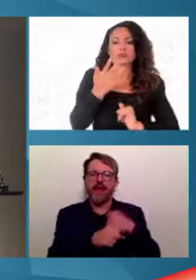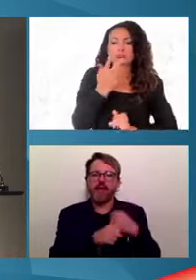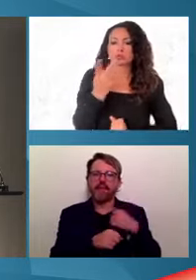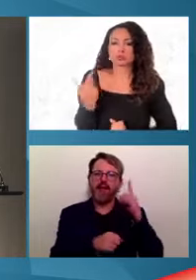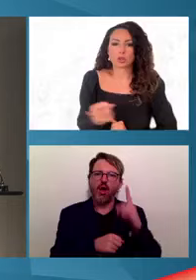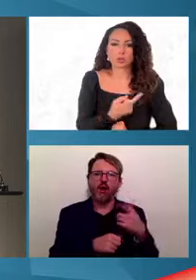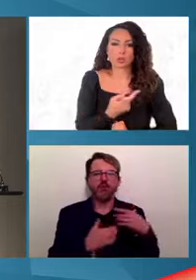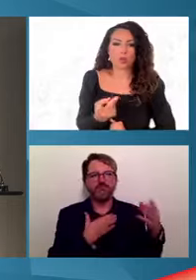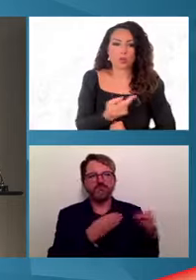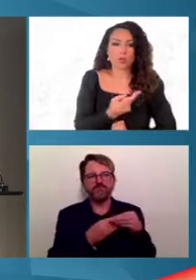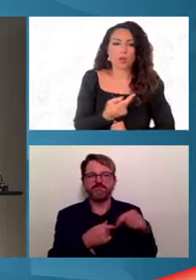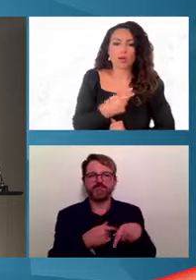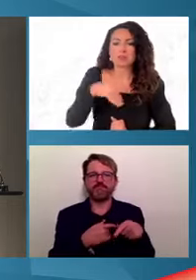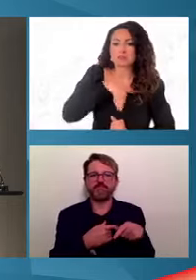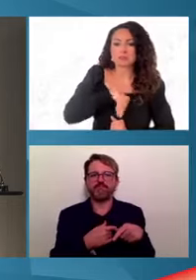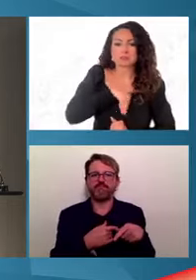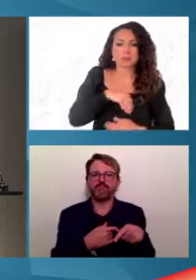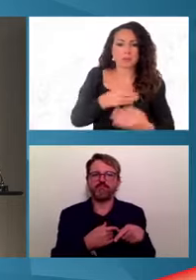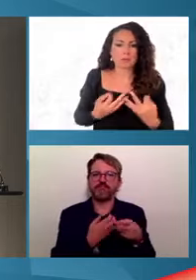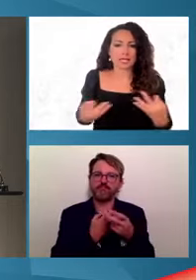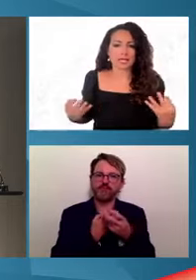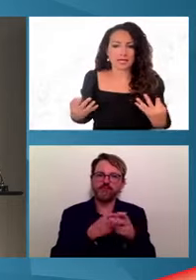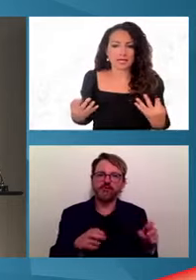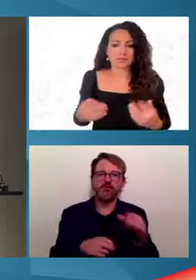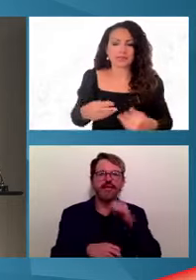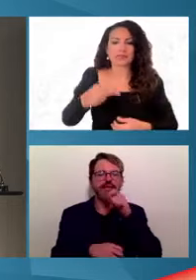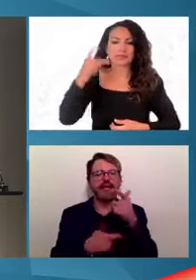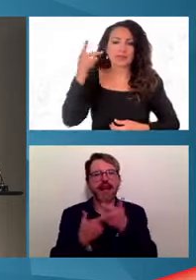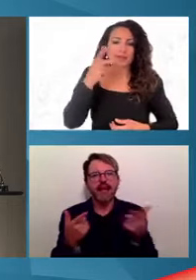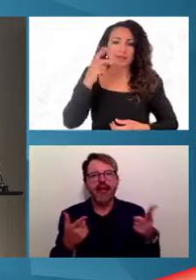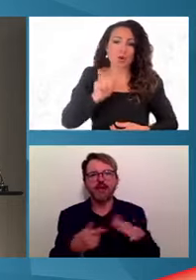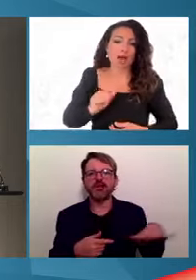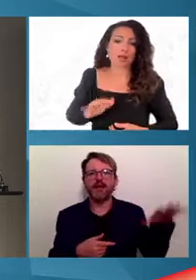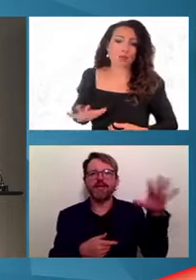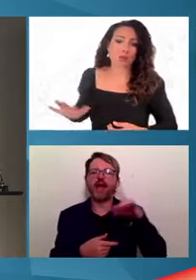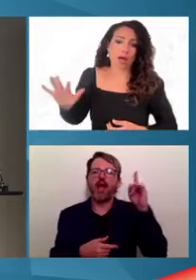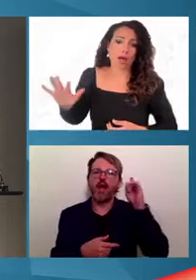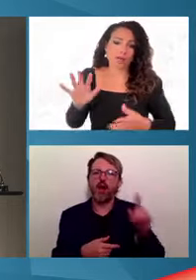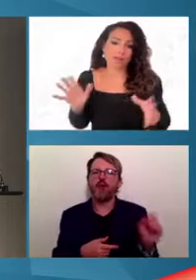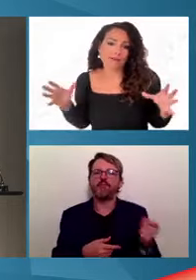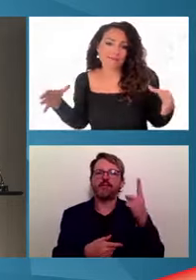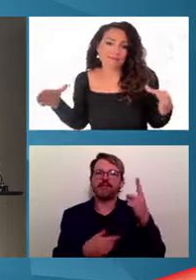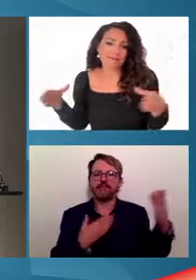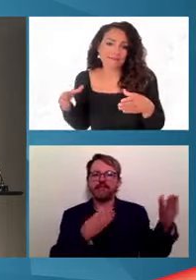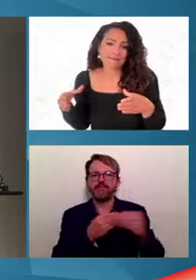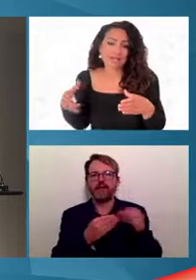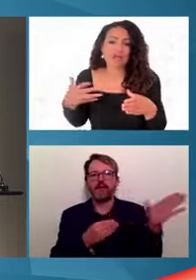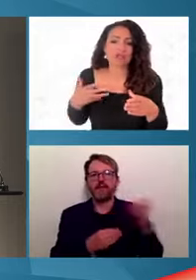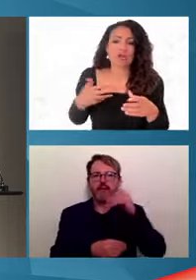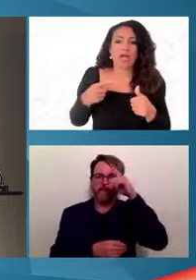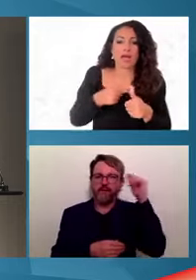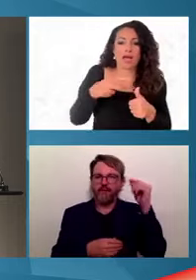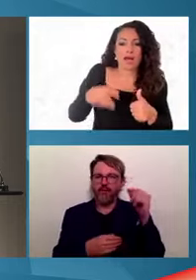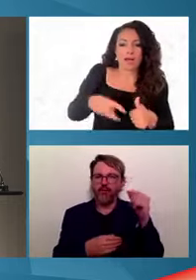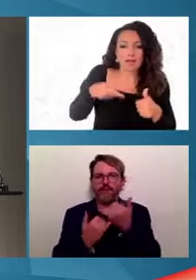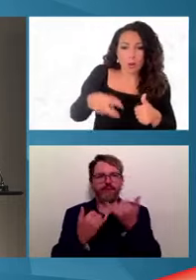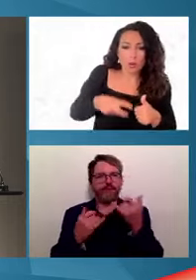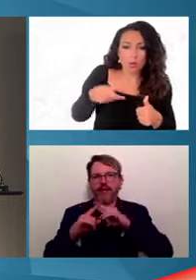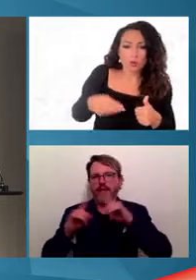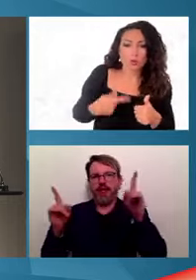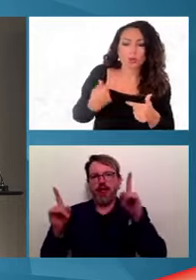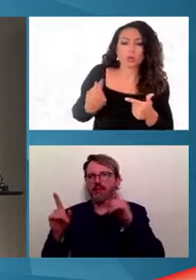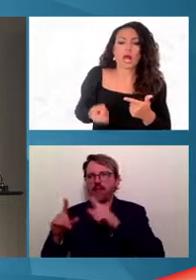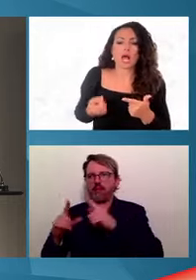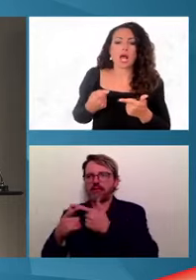engen Raum, auch nicht nur landschaftlich, sondern vor allem auch im engen Raum mit der Bevölkerung. Anders wie in anderen Ländern